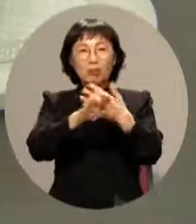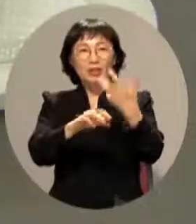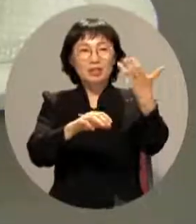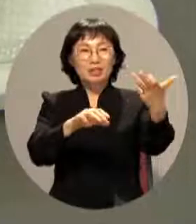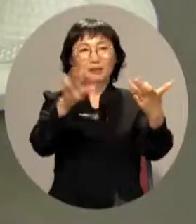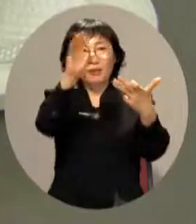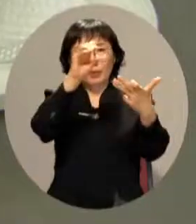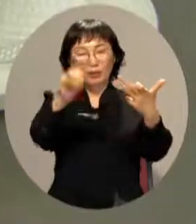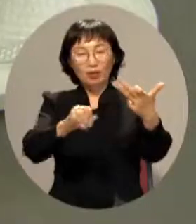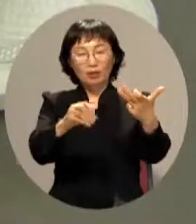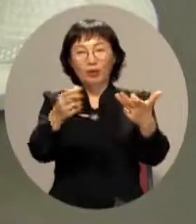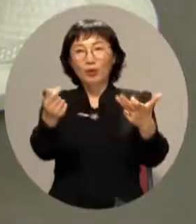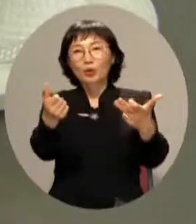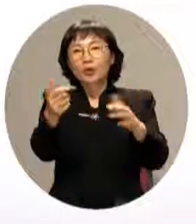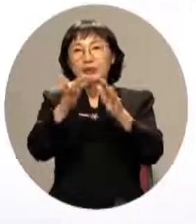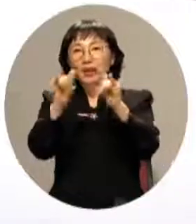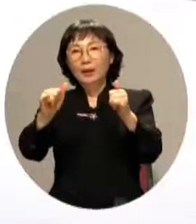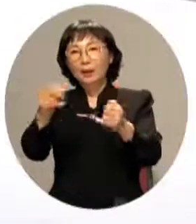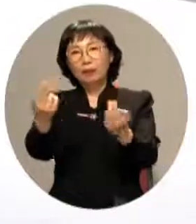저소득층 과는 대조를 보였습니다